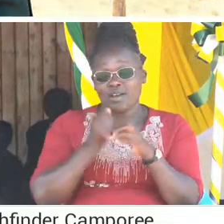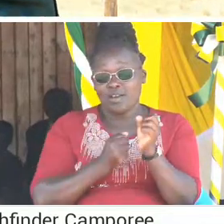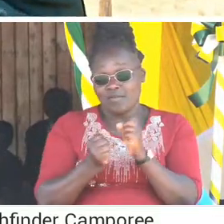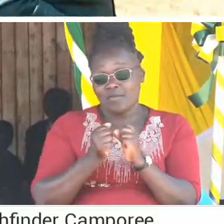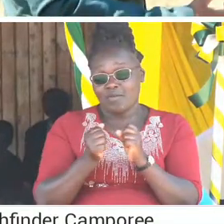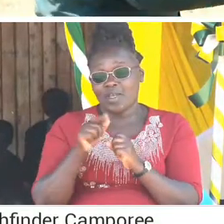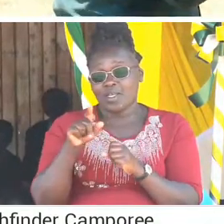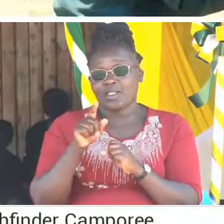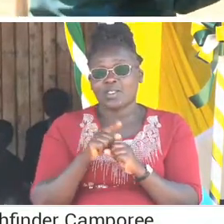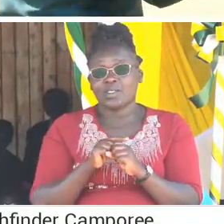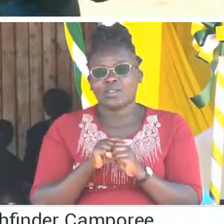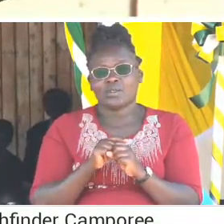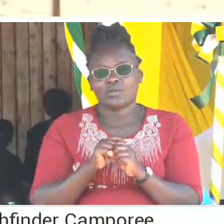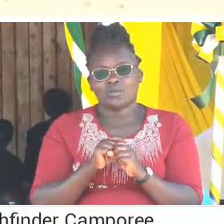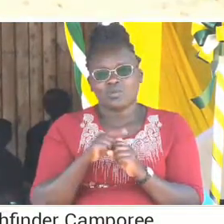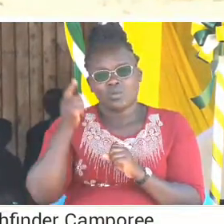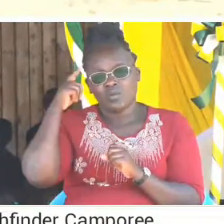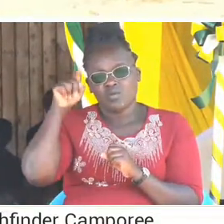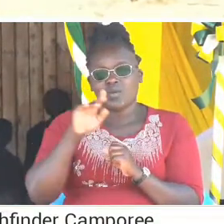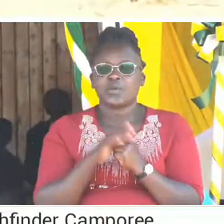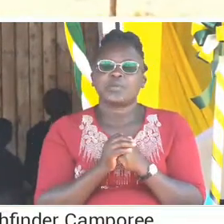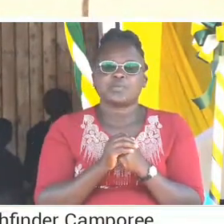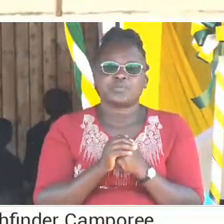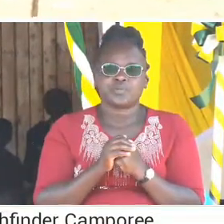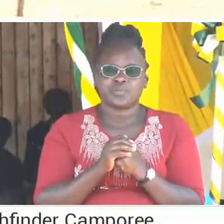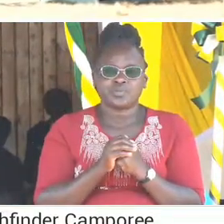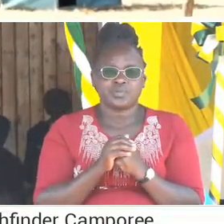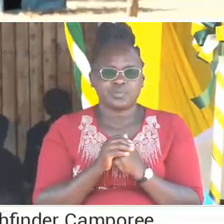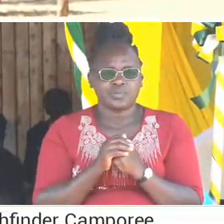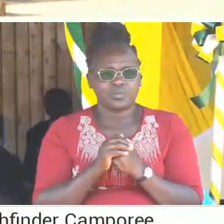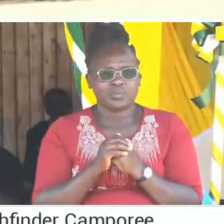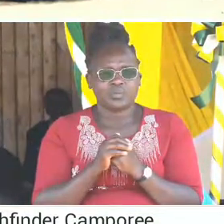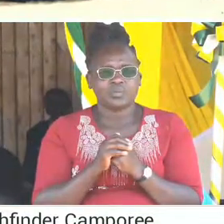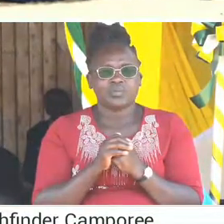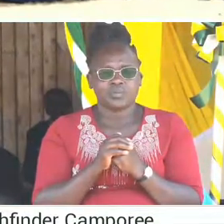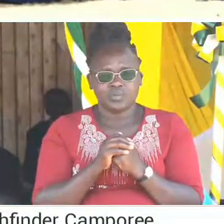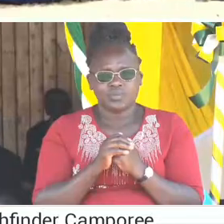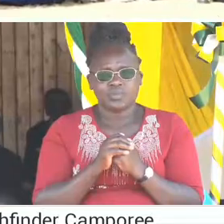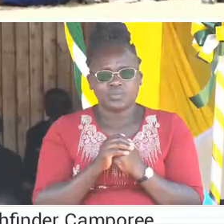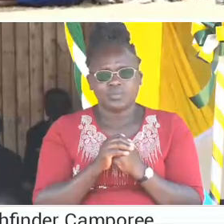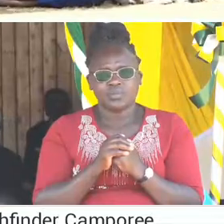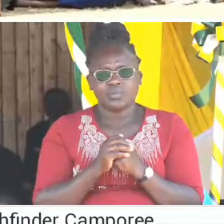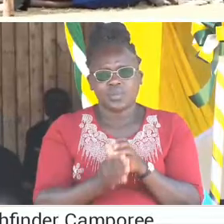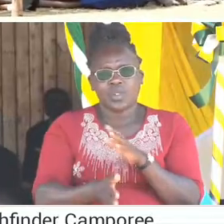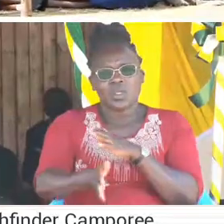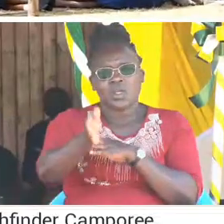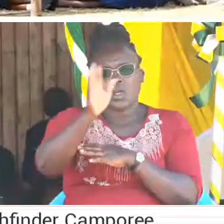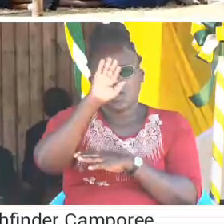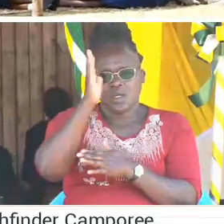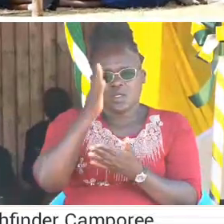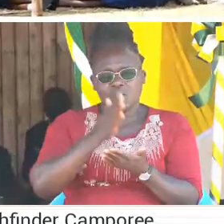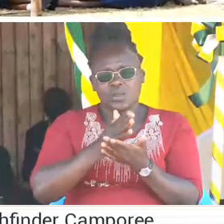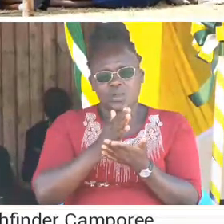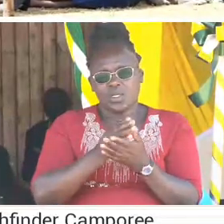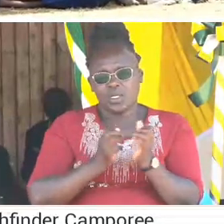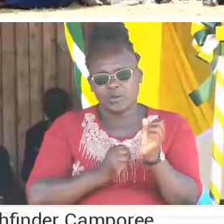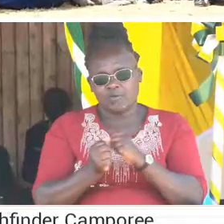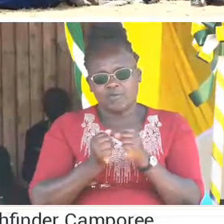Amen. Unapokuwa taifa takatifu kwa Bwana, yeye ndiye anayepigana vita zako. Ngoja nikwambie, unatumia muda